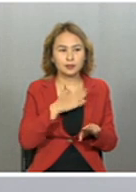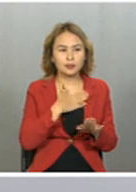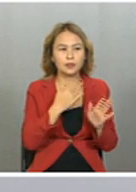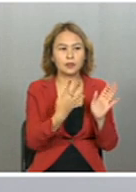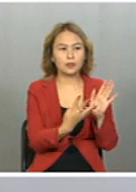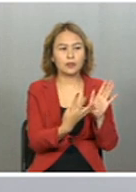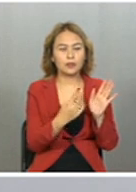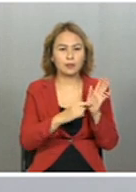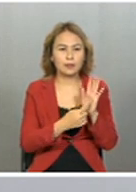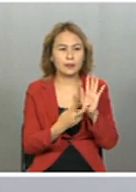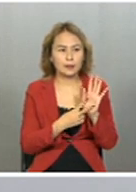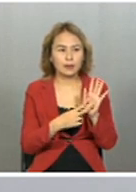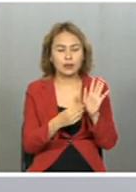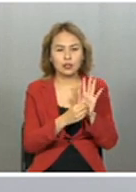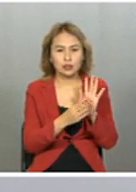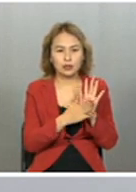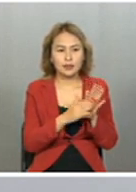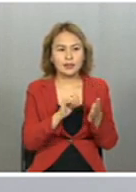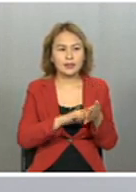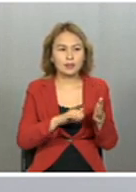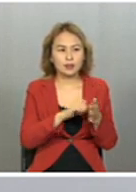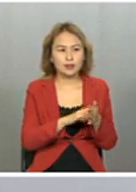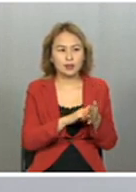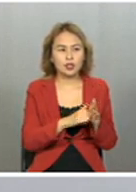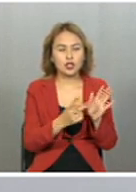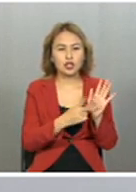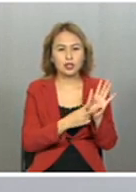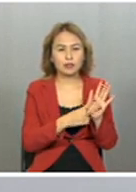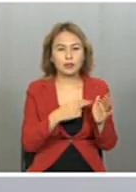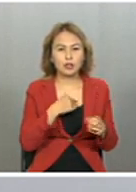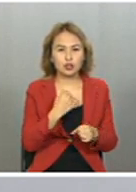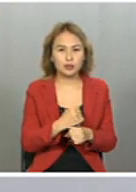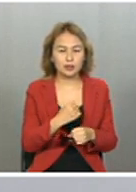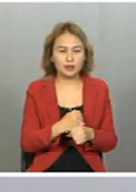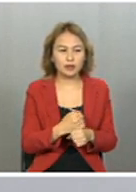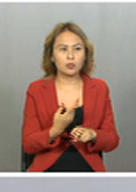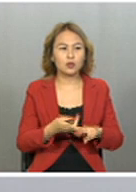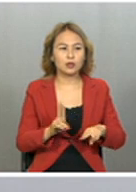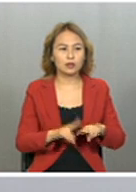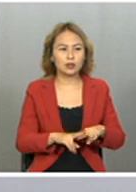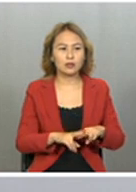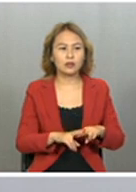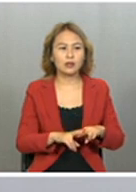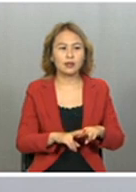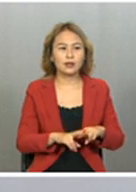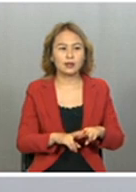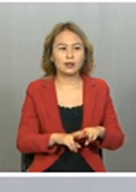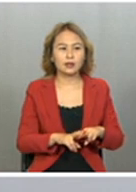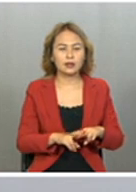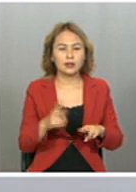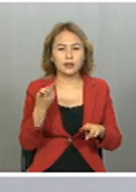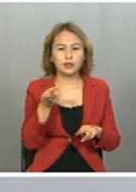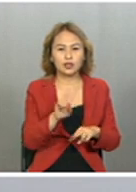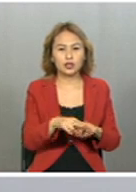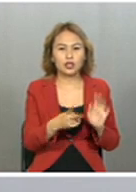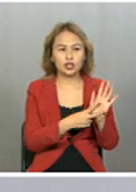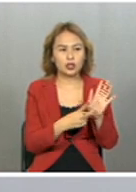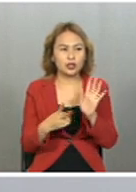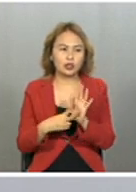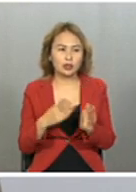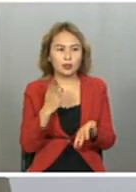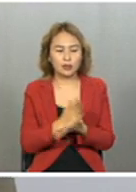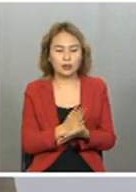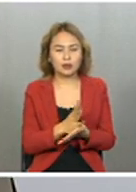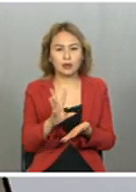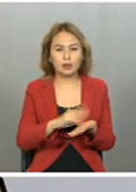7-нің көбейтінісі ретінде жаздым, себебі мен 7-мен жұмыс істеп жатырмын. Сондықтан балалар, қараңыздар, екі жерде де 7 көбейткіші